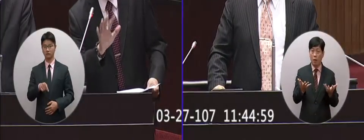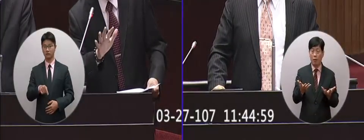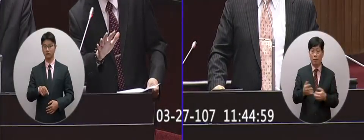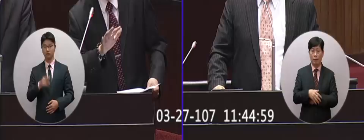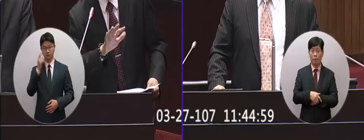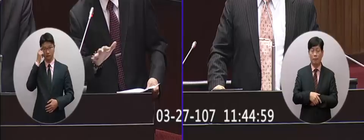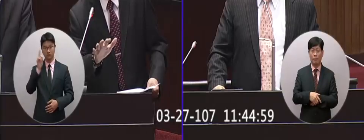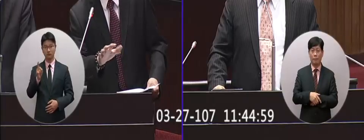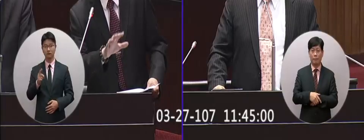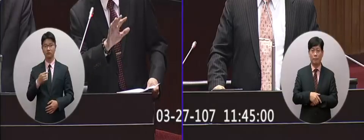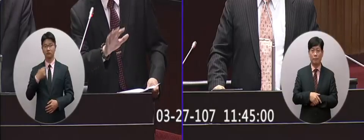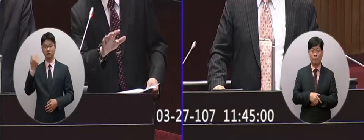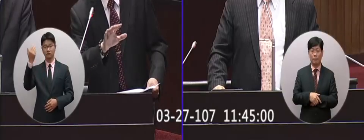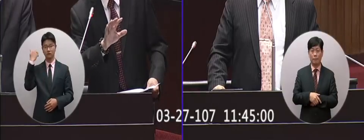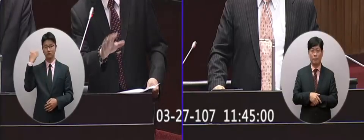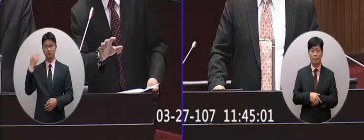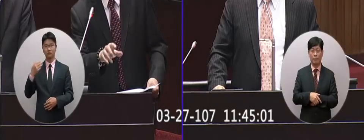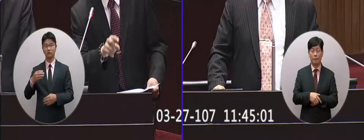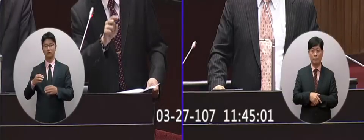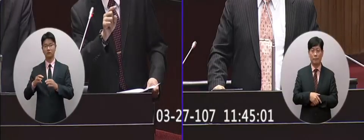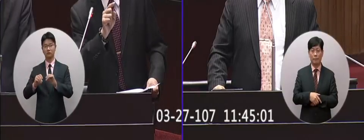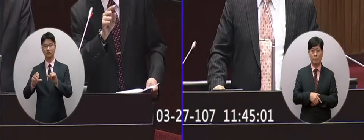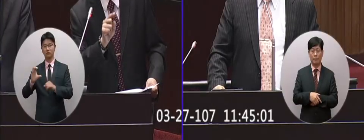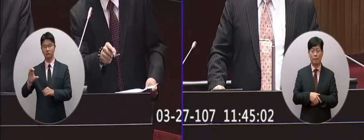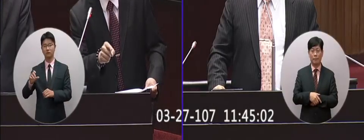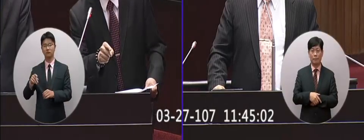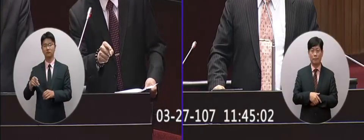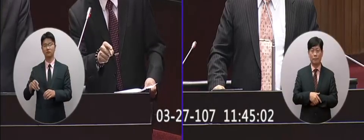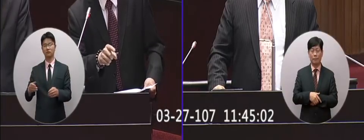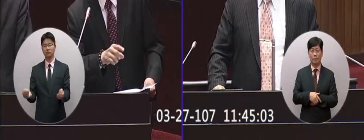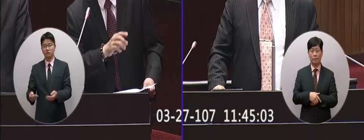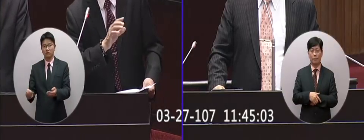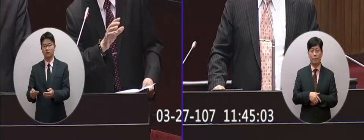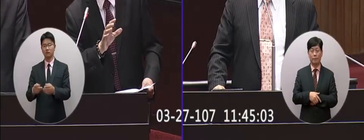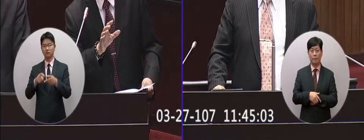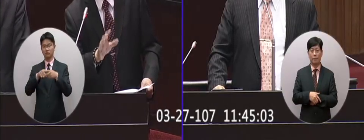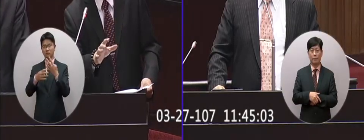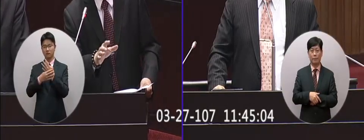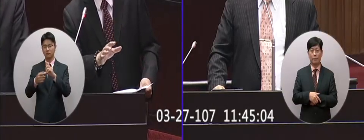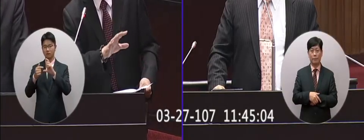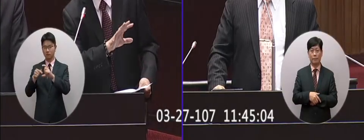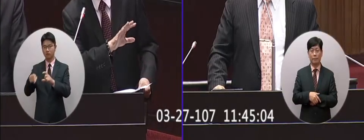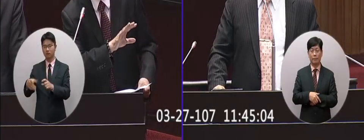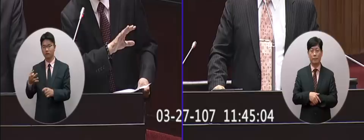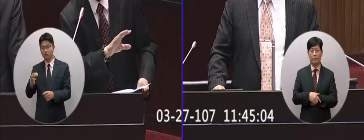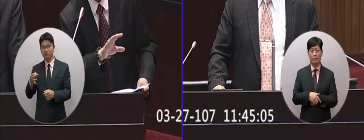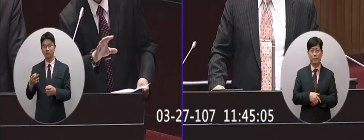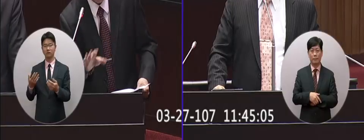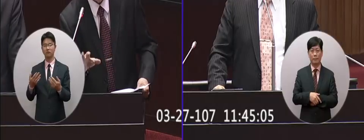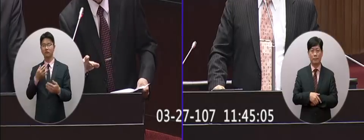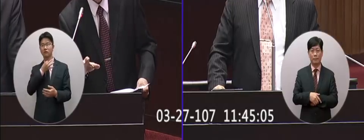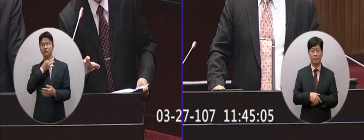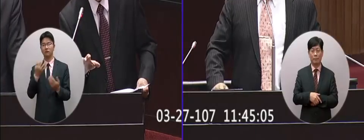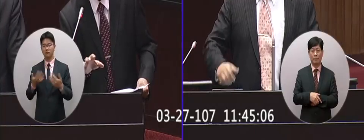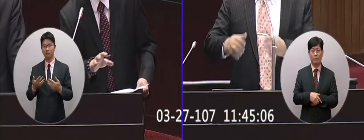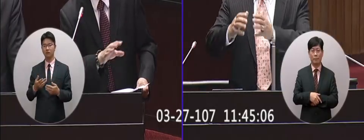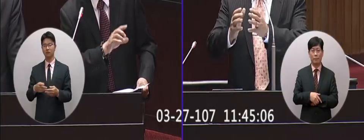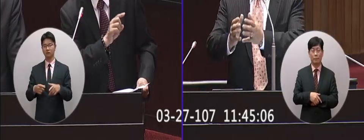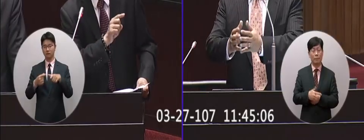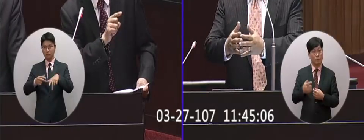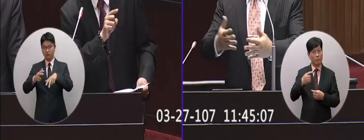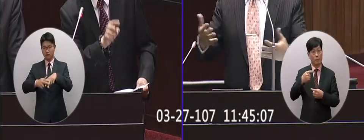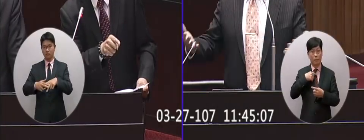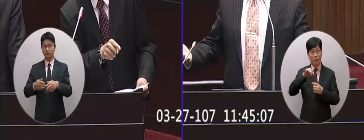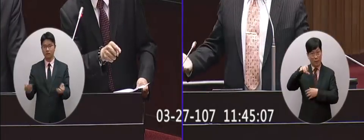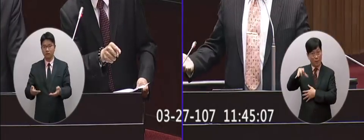是因为过去呢，地方开发的这些工业区啊，它的经费的问题，所以公共设施不足。 其实